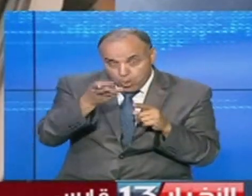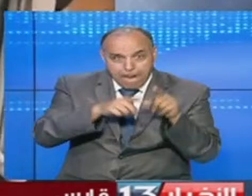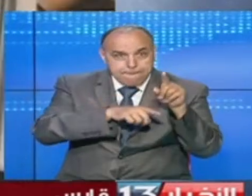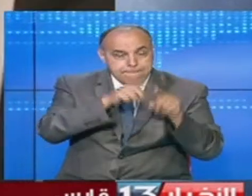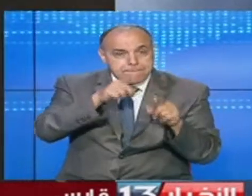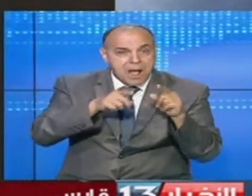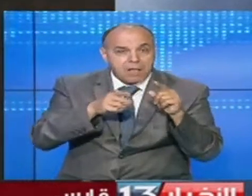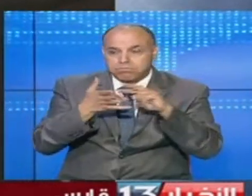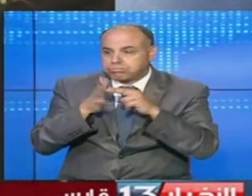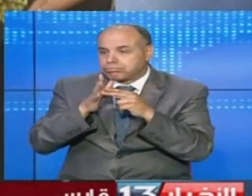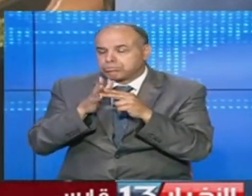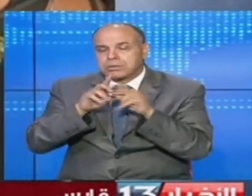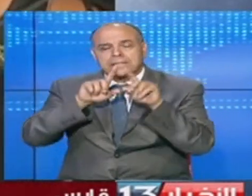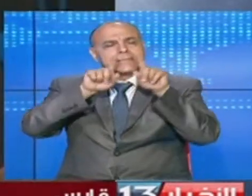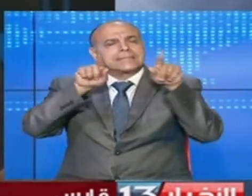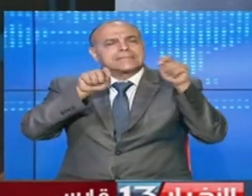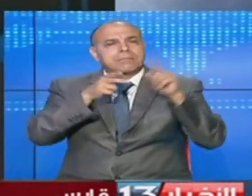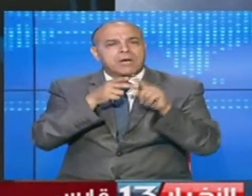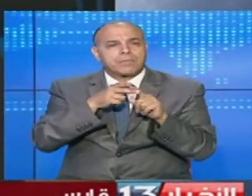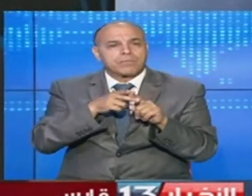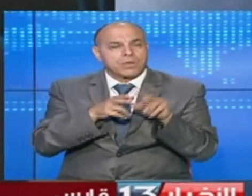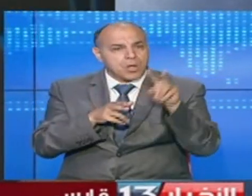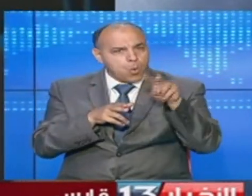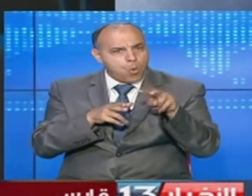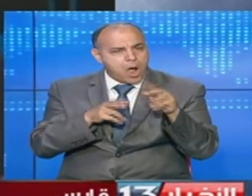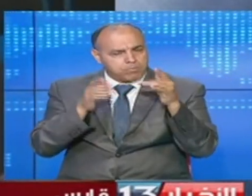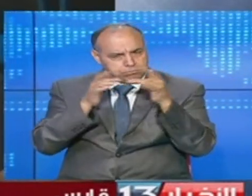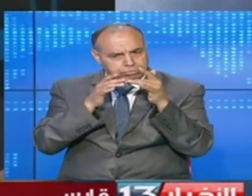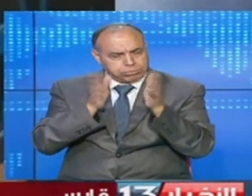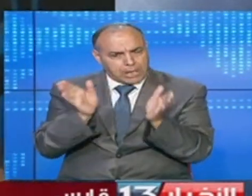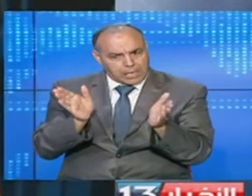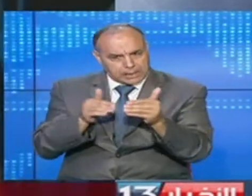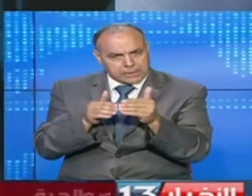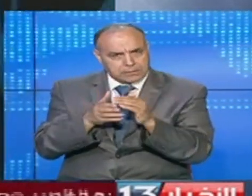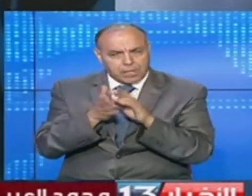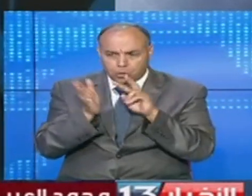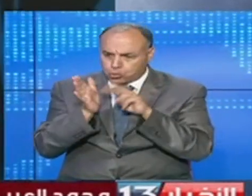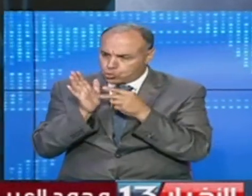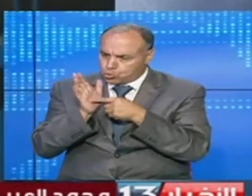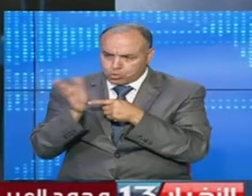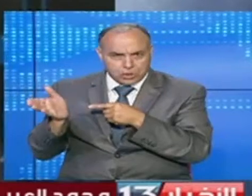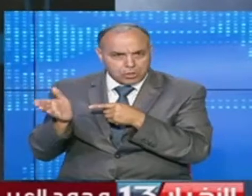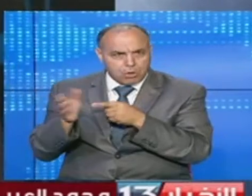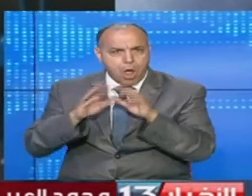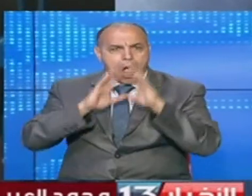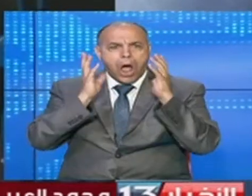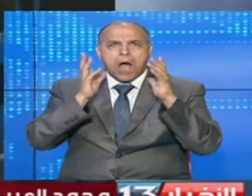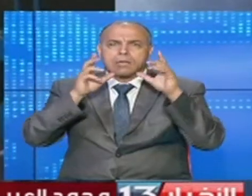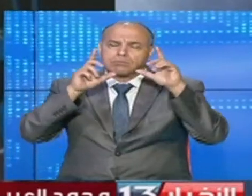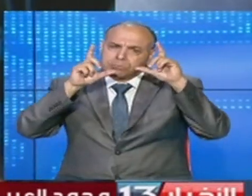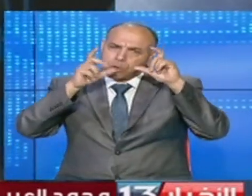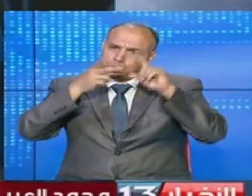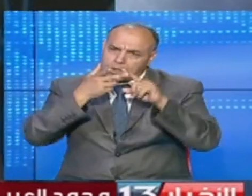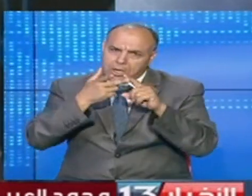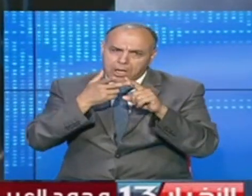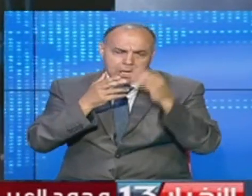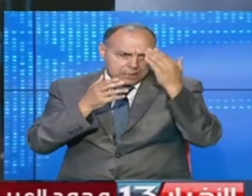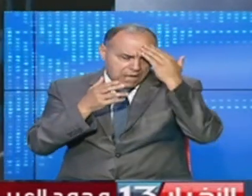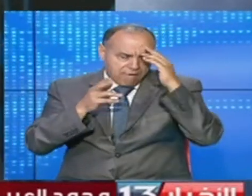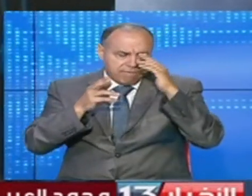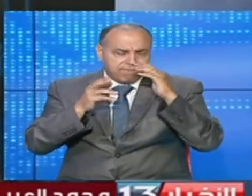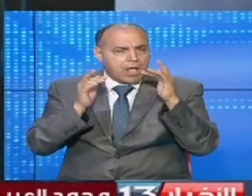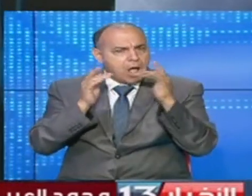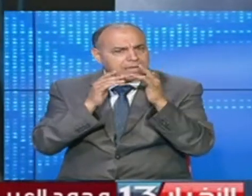محل الفن السابع من الافتراضي هو قسم يجمع بين تكنولوجيا وعالم الصوره اه كما تعرف والعرب